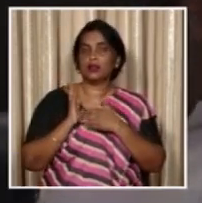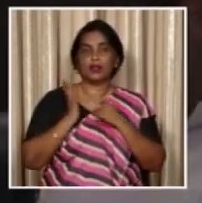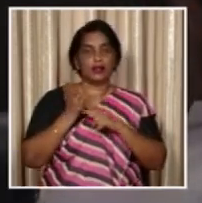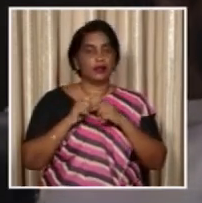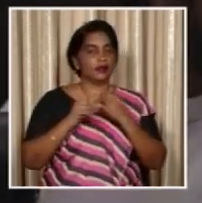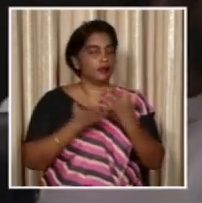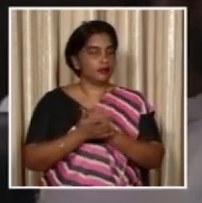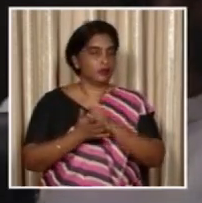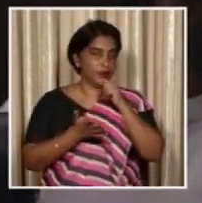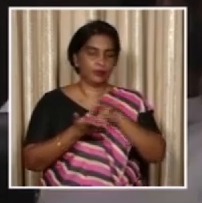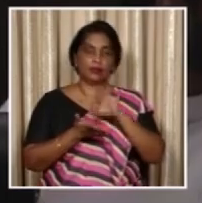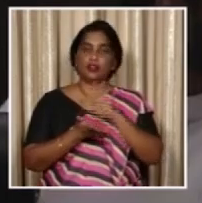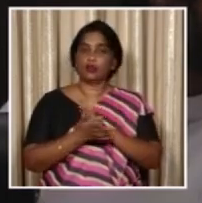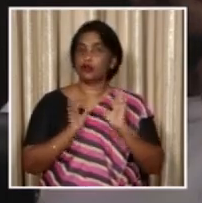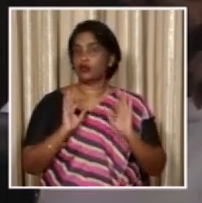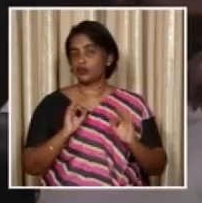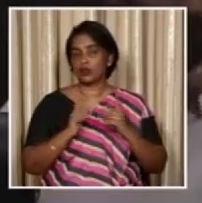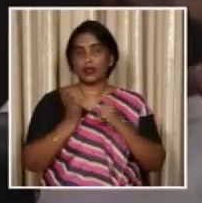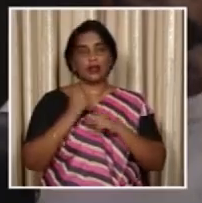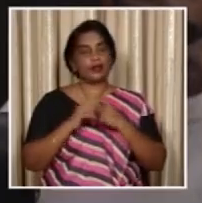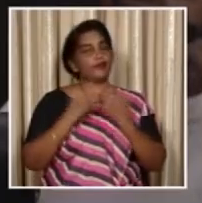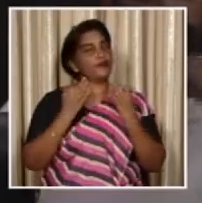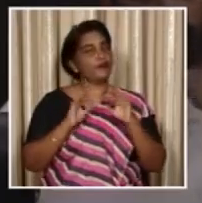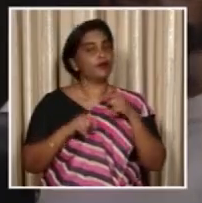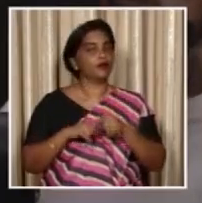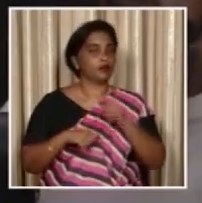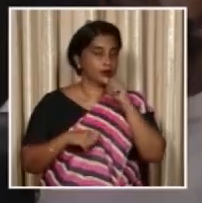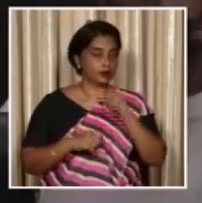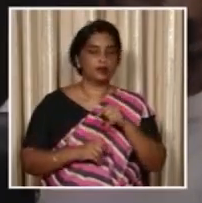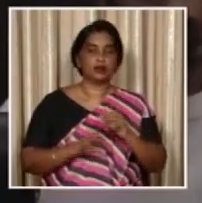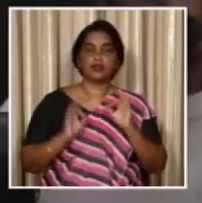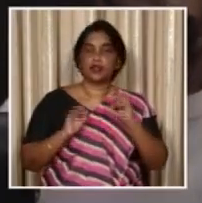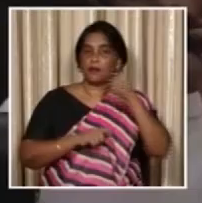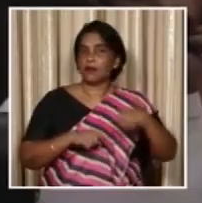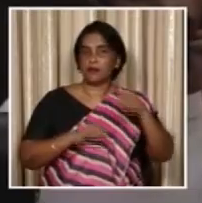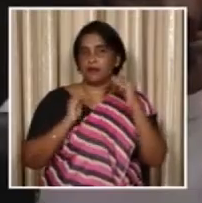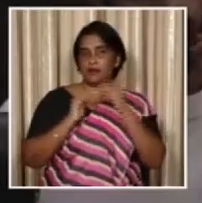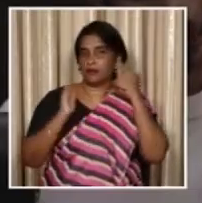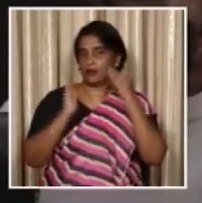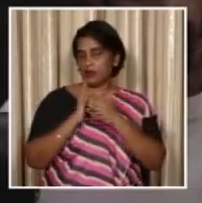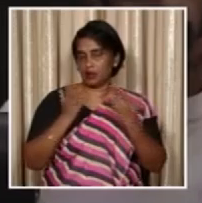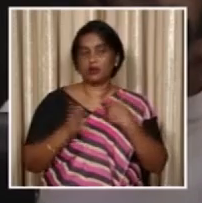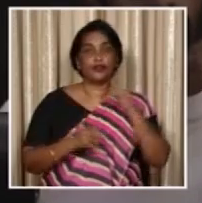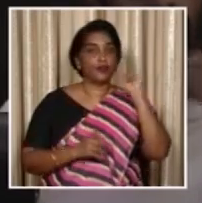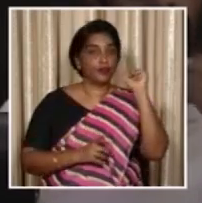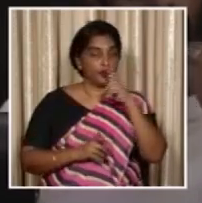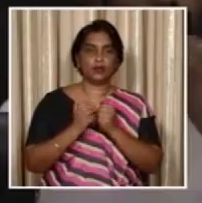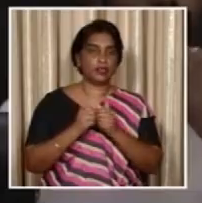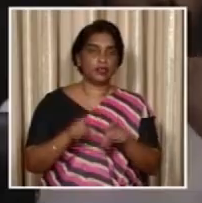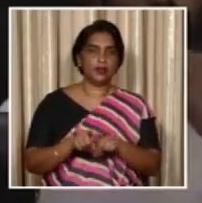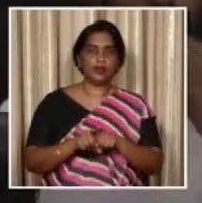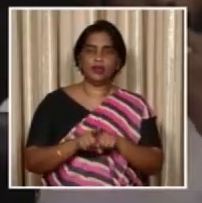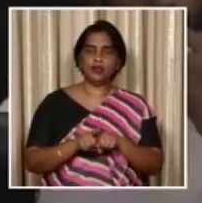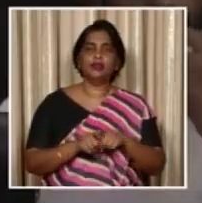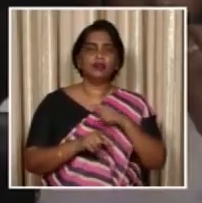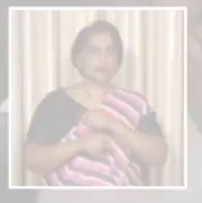බව තහවුරු වෙන පරිදි සුදුසු බදු නිදහස් සීමා. එතන මේක කිසිසේත්ම සාමාන්‍ය ජනතාවට බලපාන්නේ නැහැ. ඒ වගේම පළවෙනි දේපළට බලපාන්නේත් නැහැ.